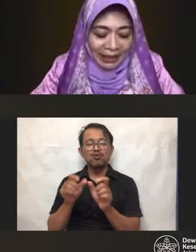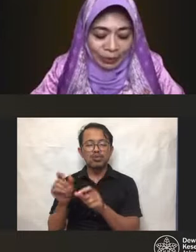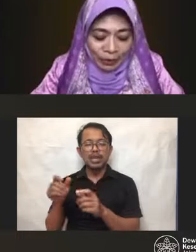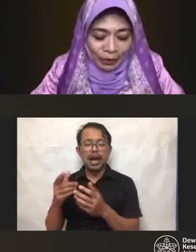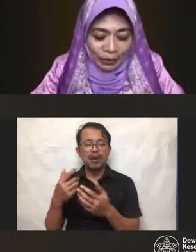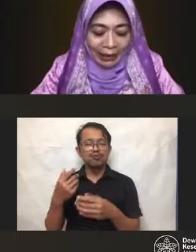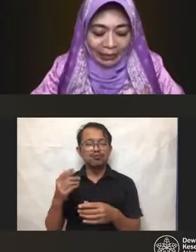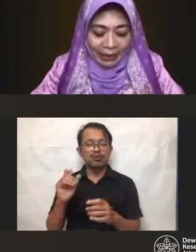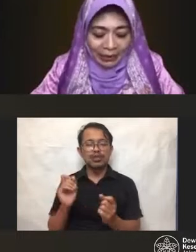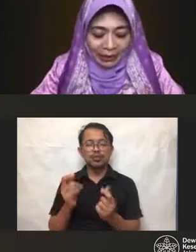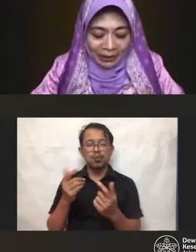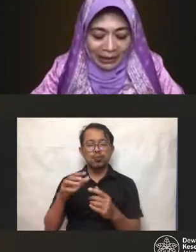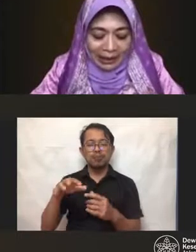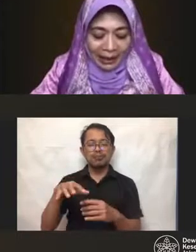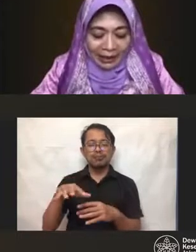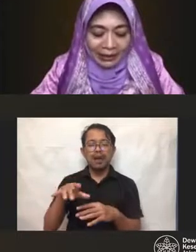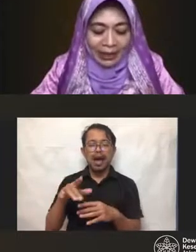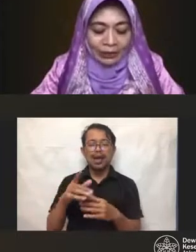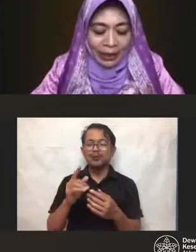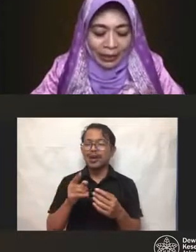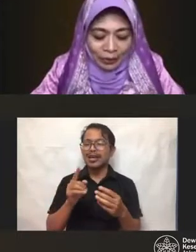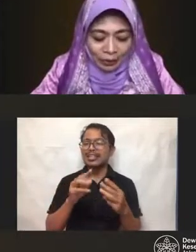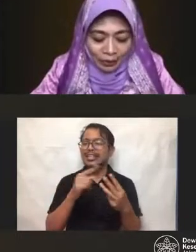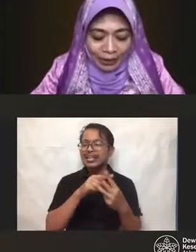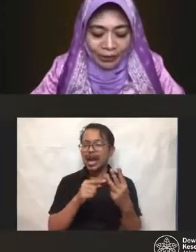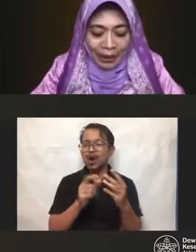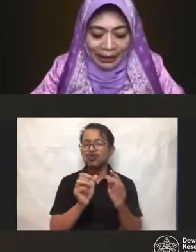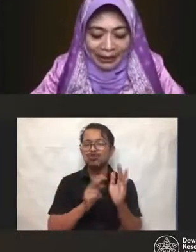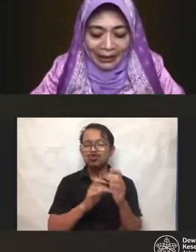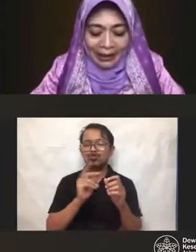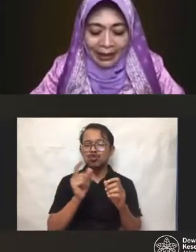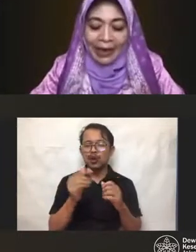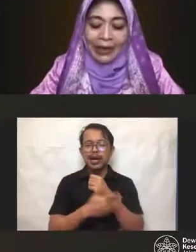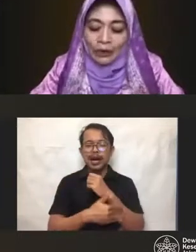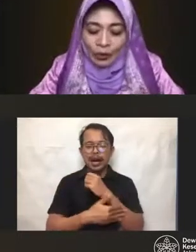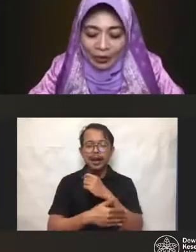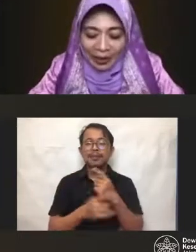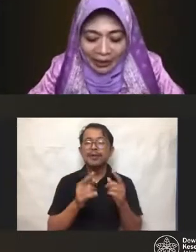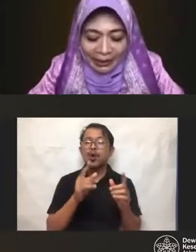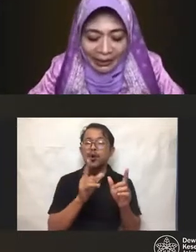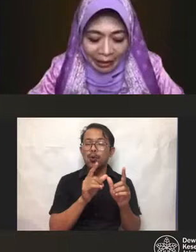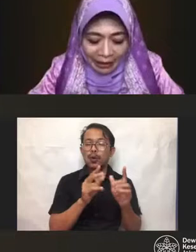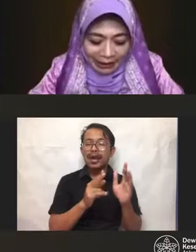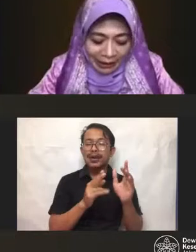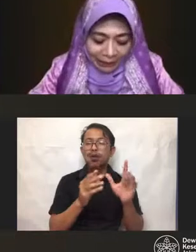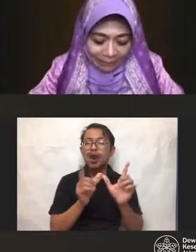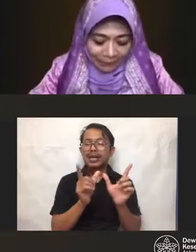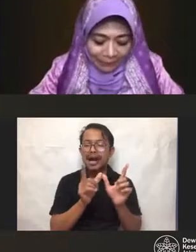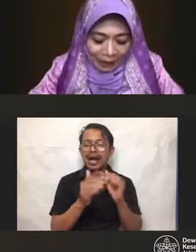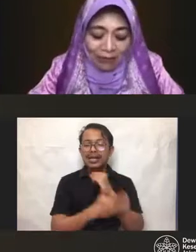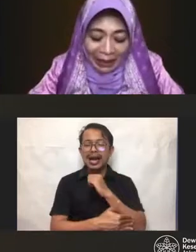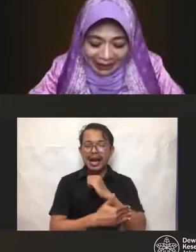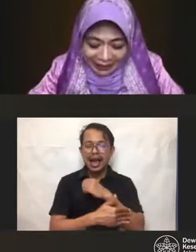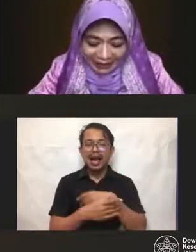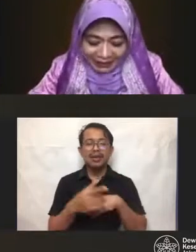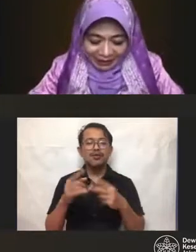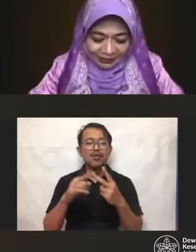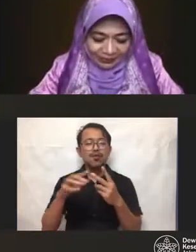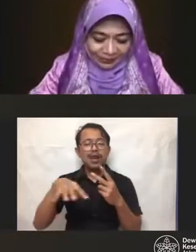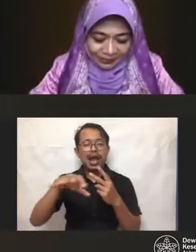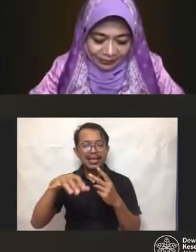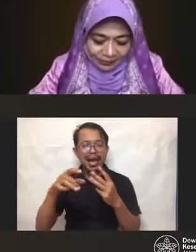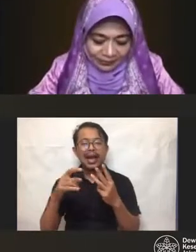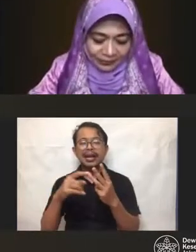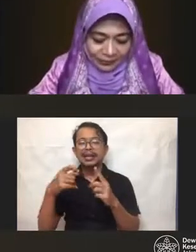ada tiga unsur dalam negara, yaitu ada unsur warga negara, ada unsur wilayah, dan kedaulatan. Masalahnya,